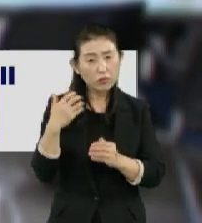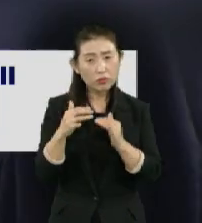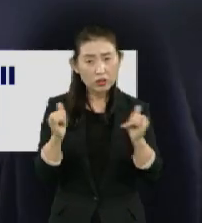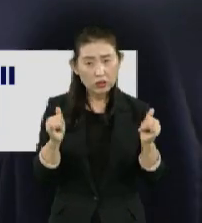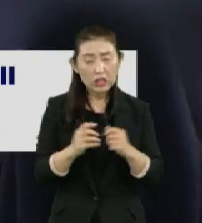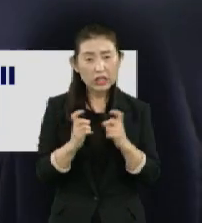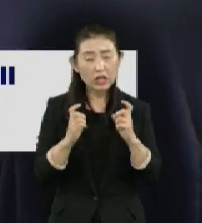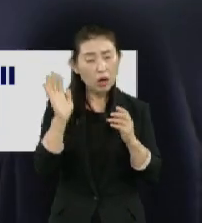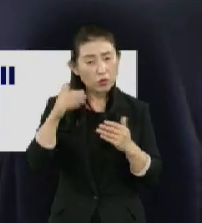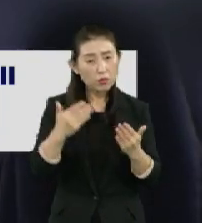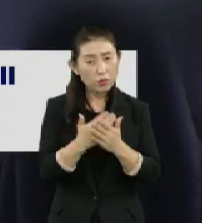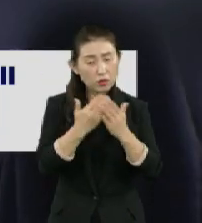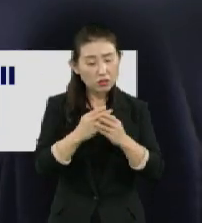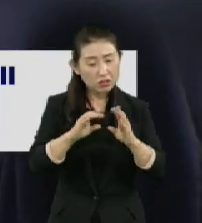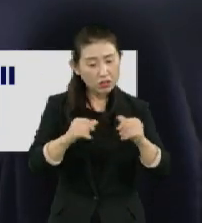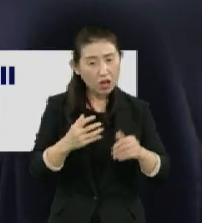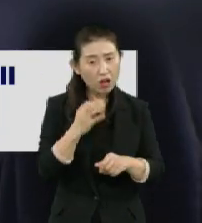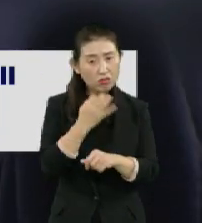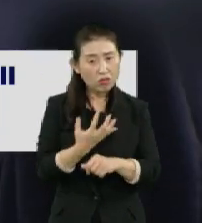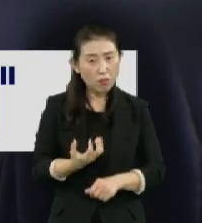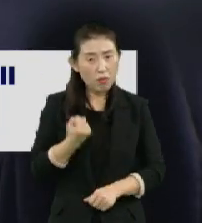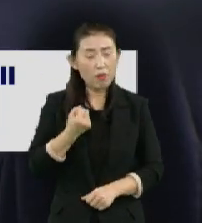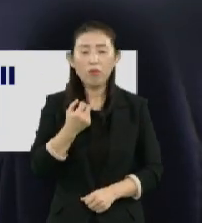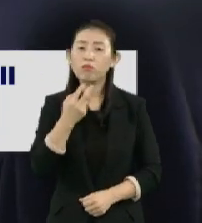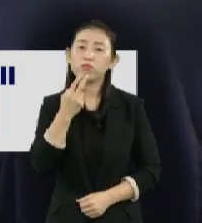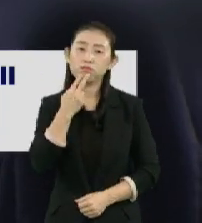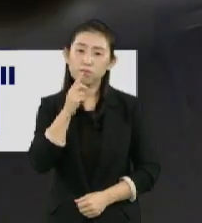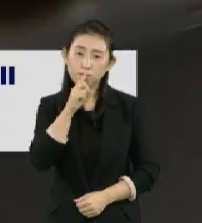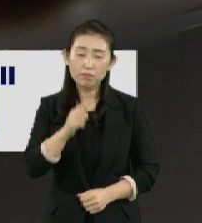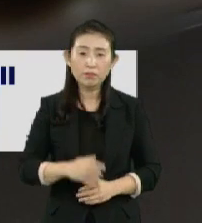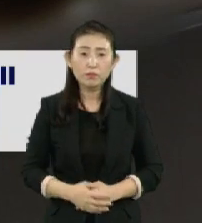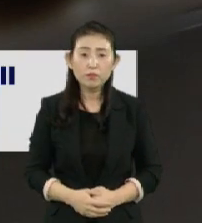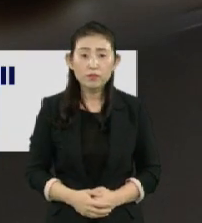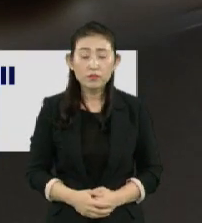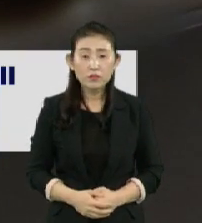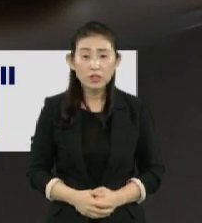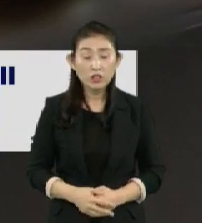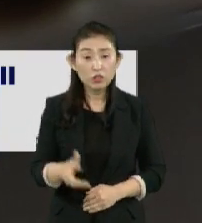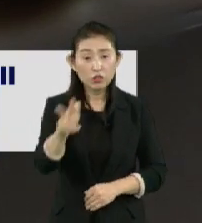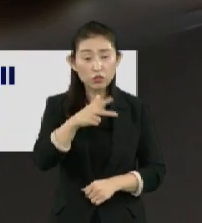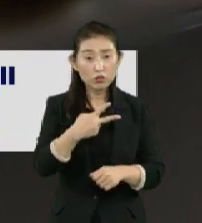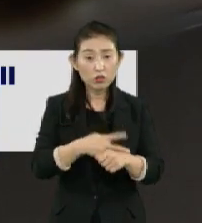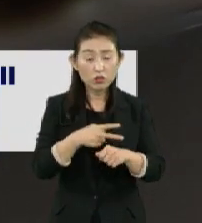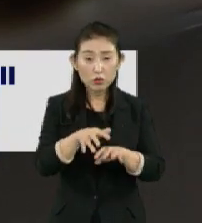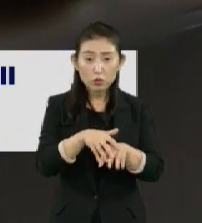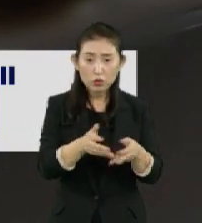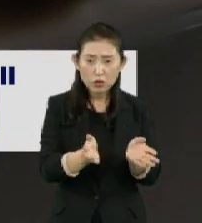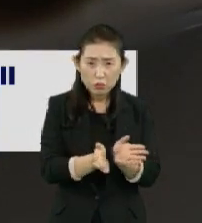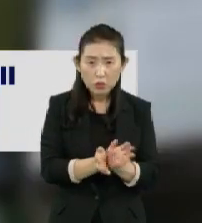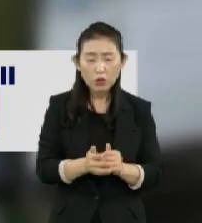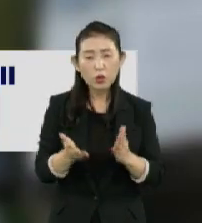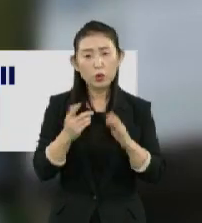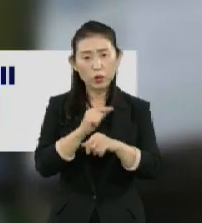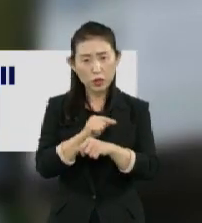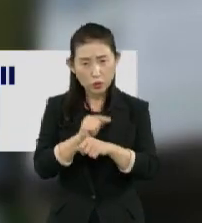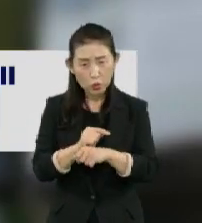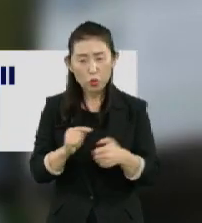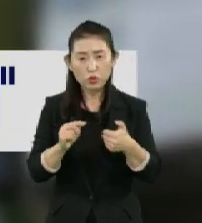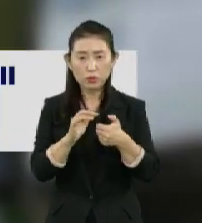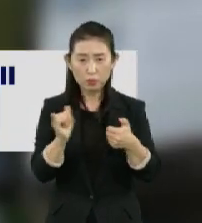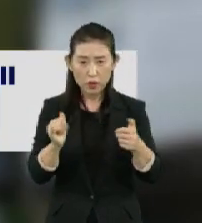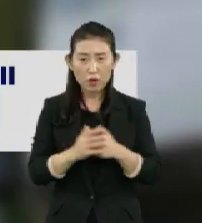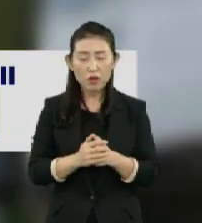담당자는 개발지구 내 부동산 취득이 없다고 말했습니다. 이에 대해 전교조는 전현직 공무원 가족 등 50여